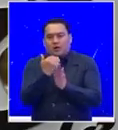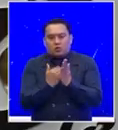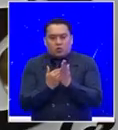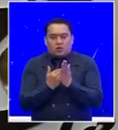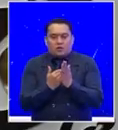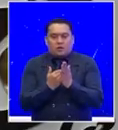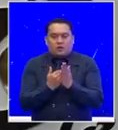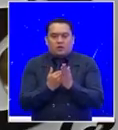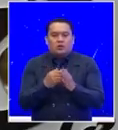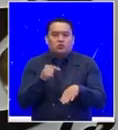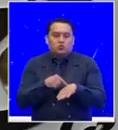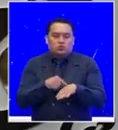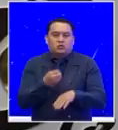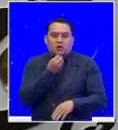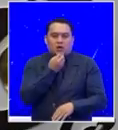то есть переносят хорошо.